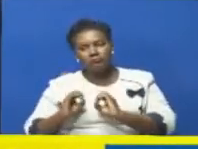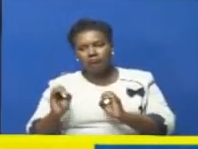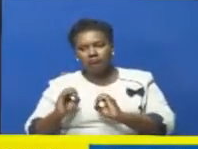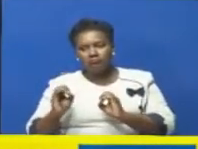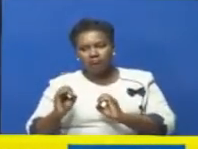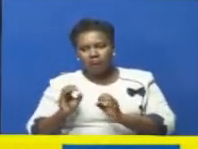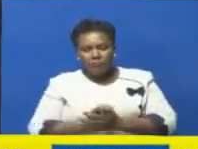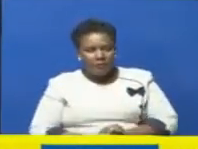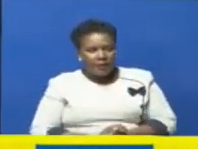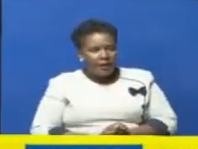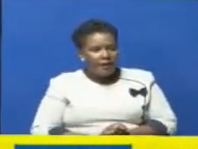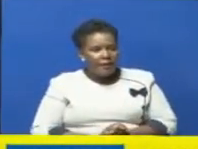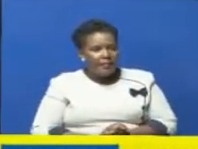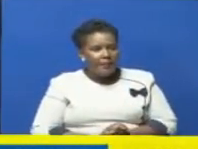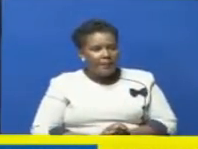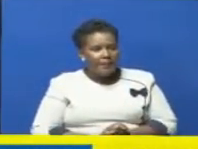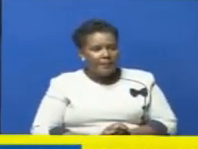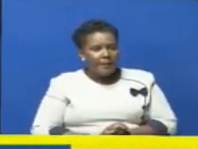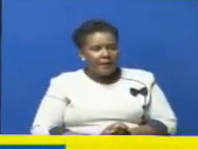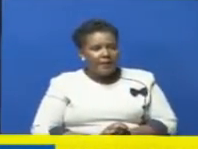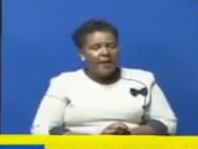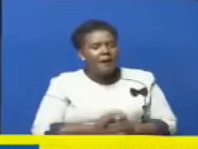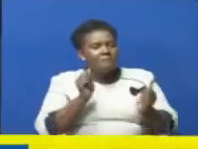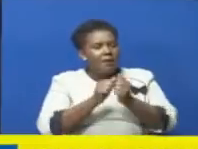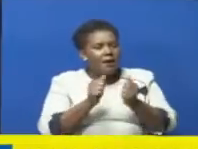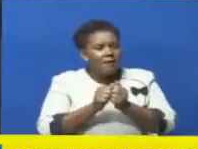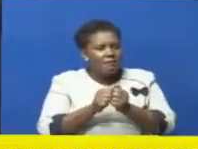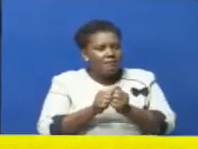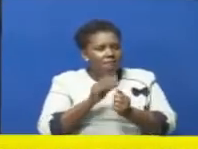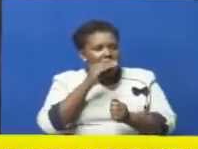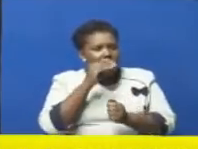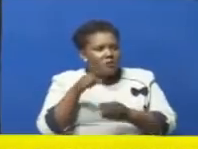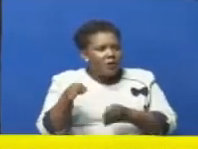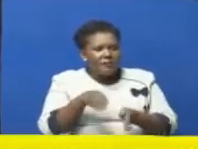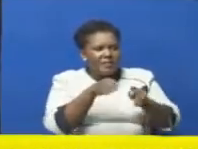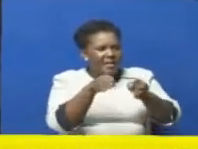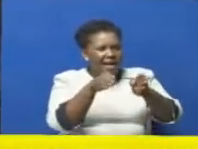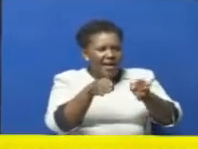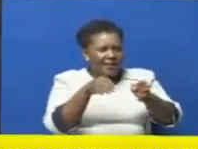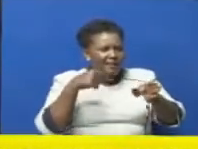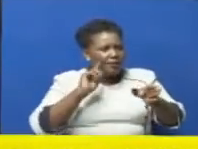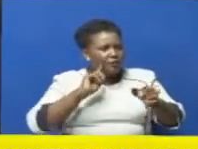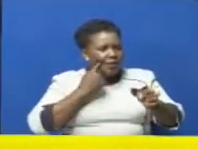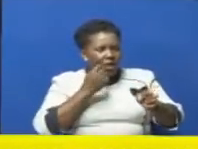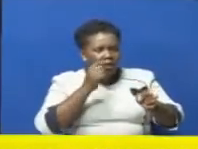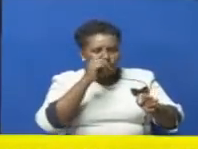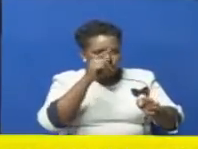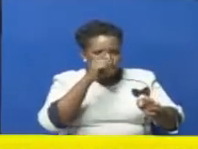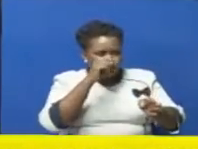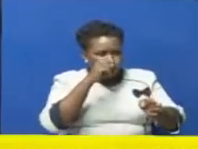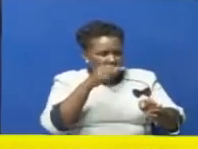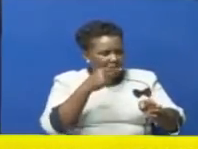hao yanayozungumzwa wala hatuoni kama yapo. Ndio maana na sisi wenyewe tumekuwa mbele, mstari wa mbele katika kuchanja